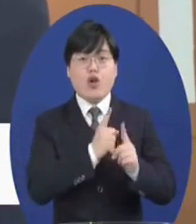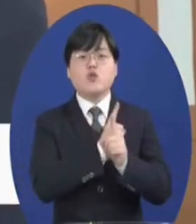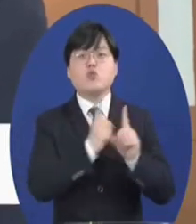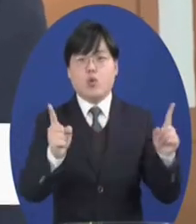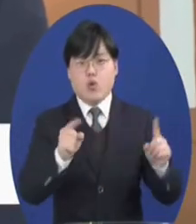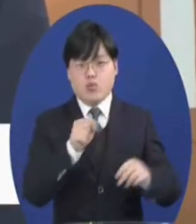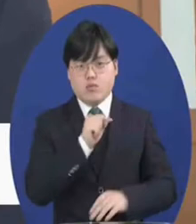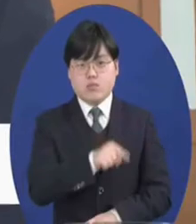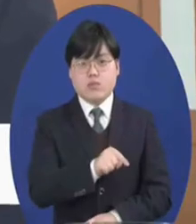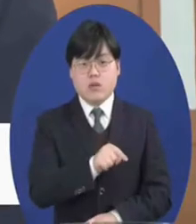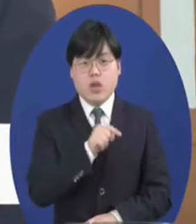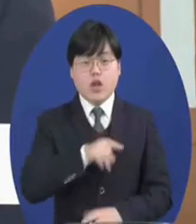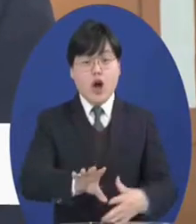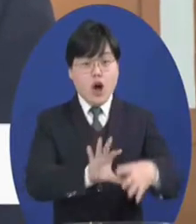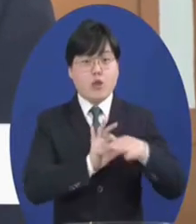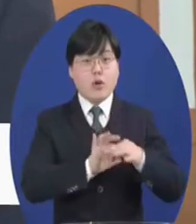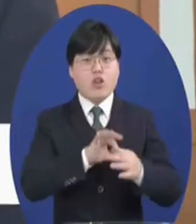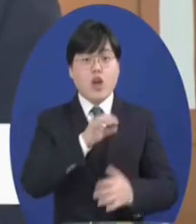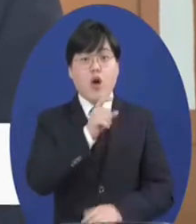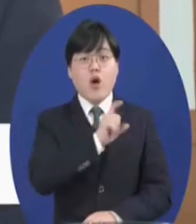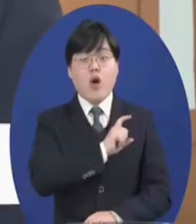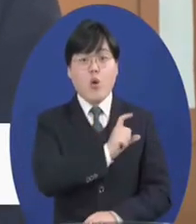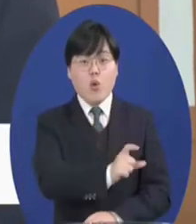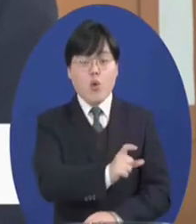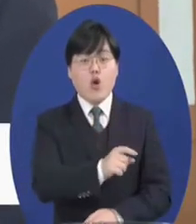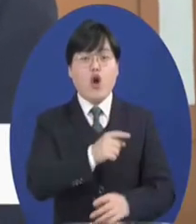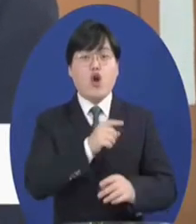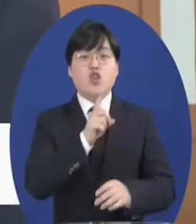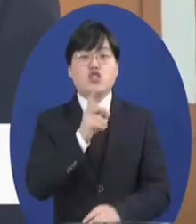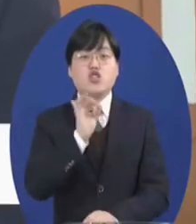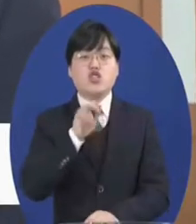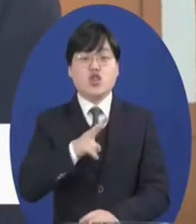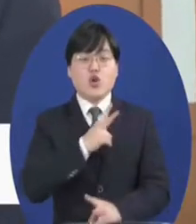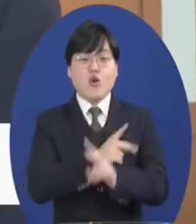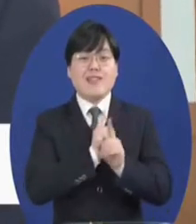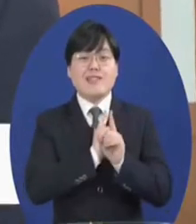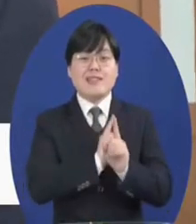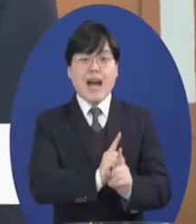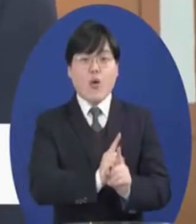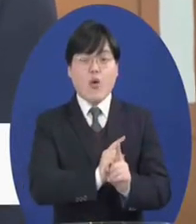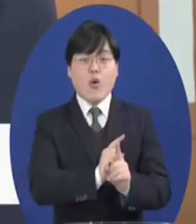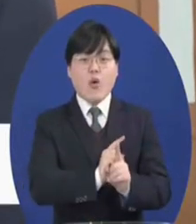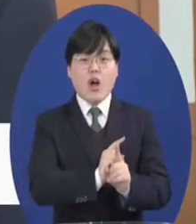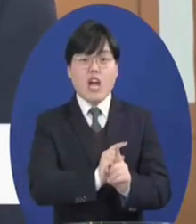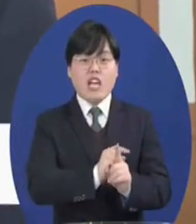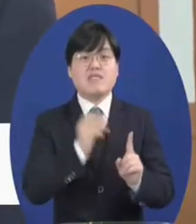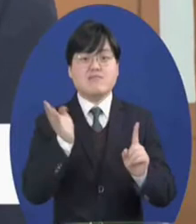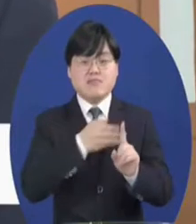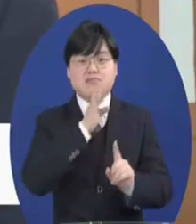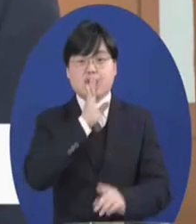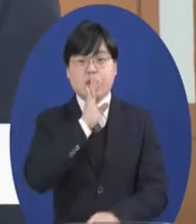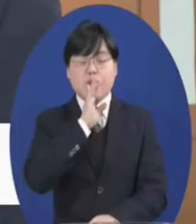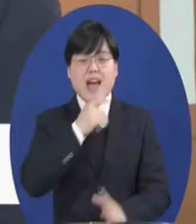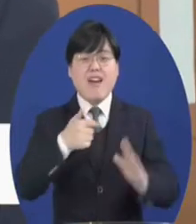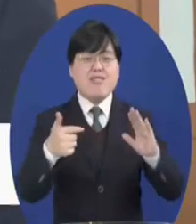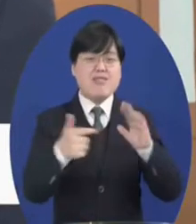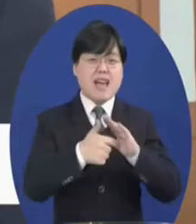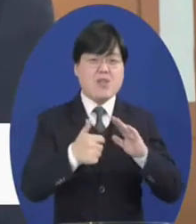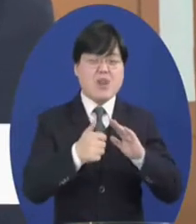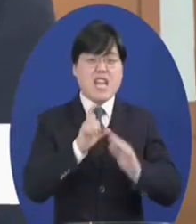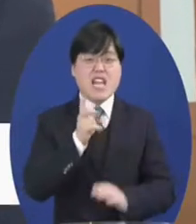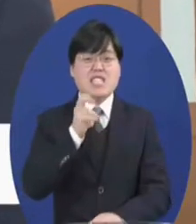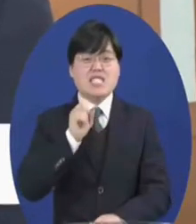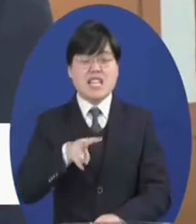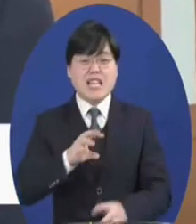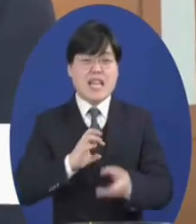зөрчиж гэнэ. За үүний улмаас тухайн хүн зөрчлийн хуулийн дагуу арга хэмжээг тодорхойлуулах дараа нь одоо татврын эрсдэл